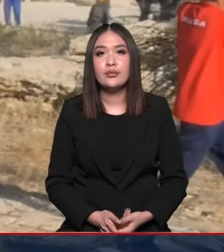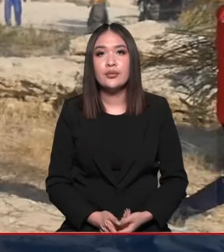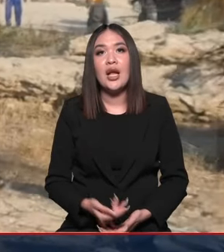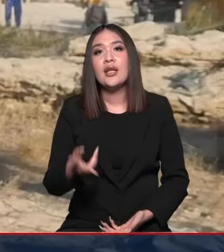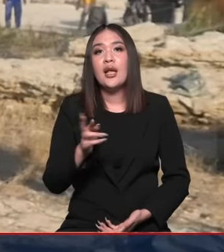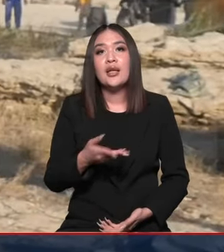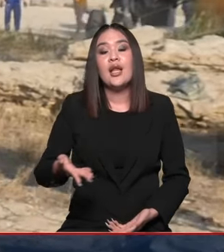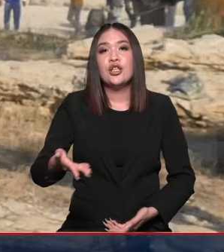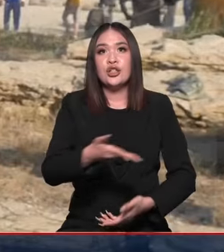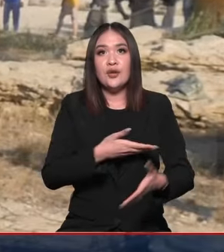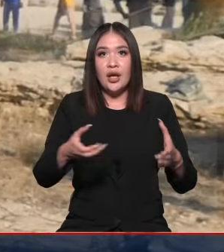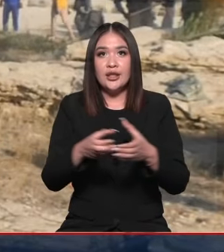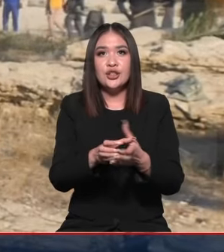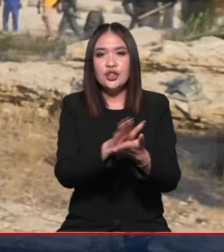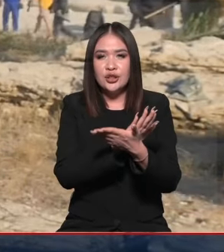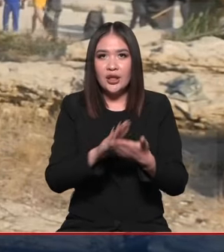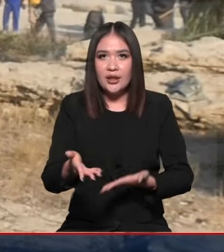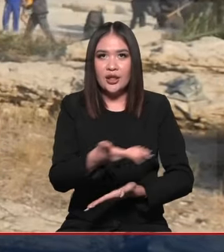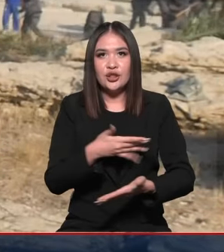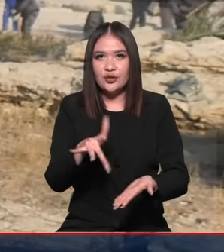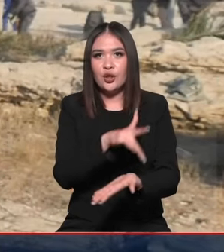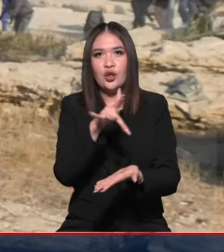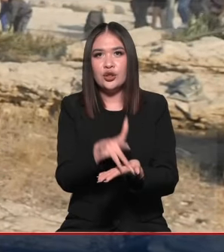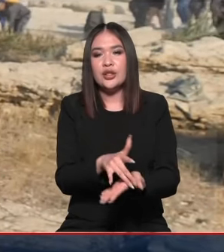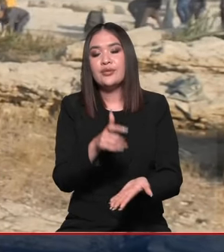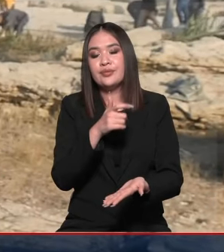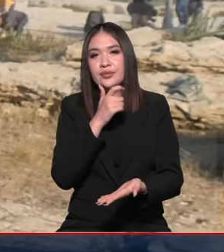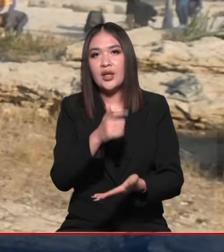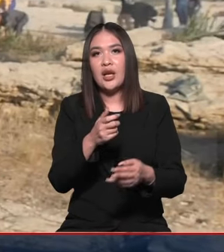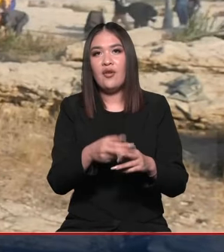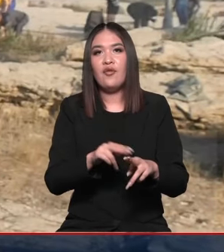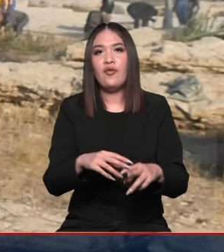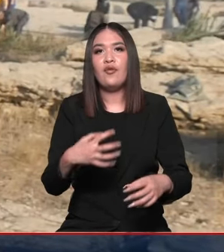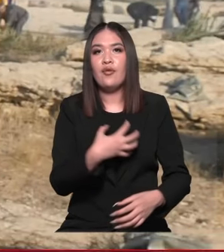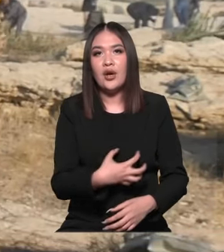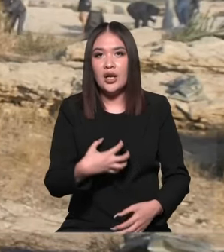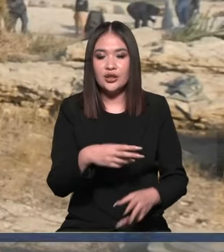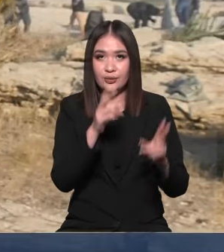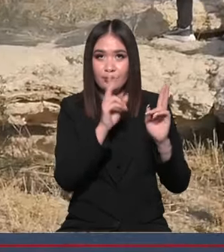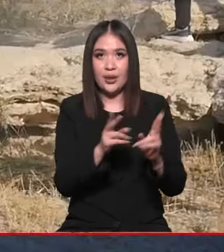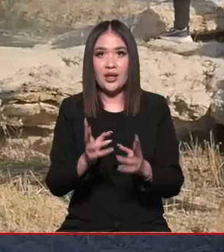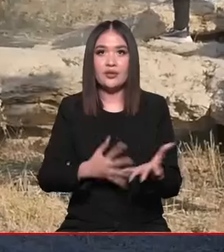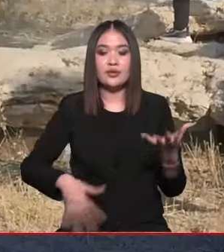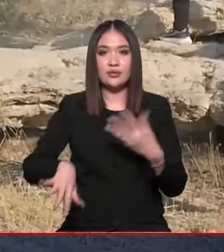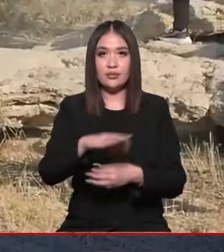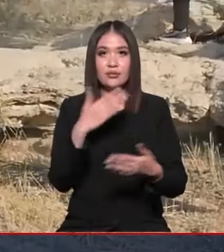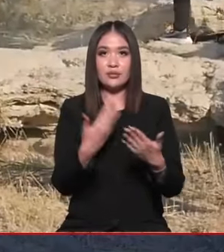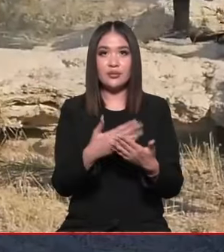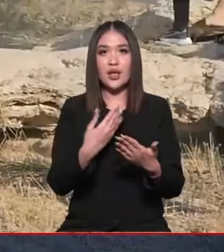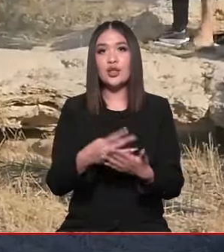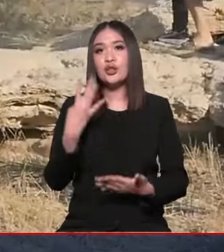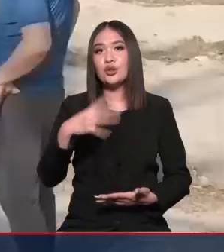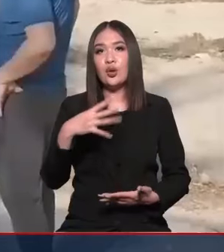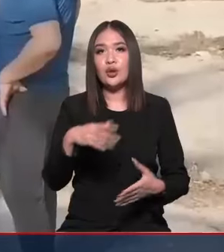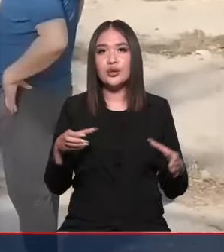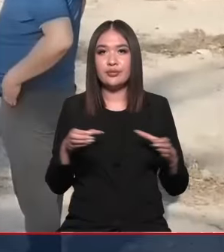Для нашего коллектива чистота в нашем городе значима, поэтому мы тут. Наводим порядок со всеми вместе. Примерно вышли 40 ребят из